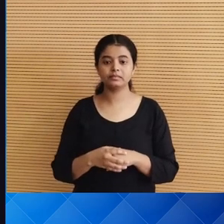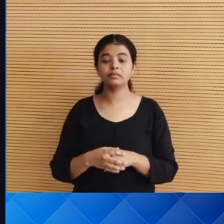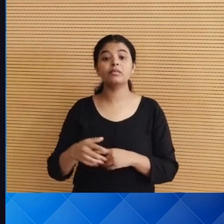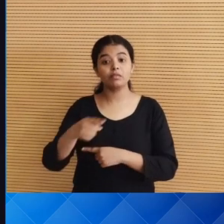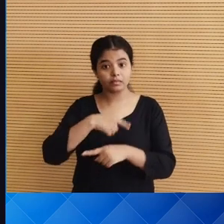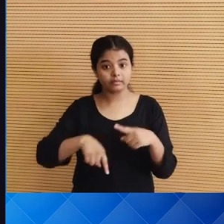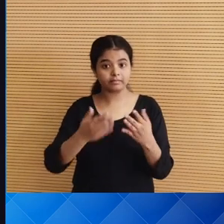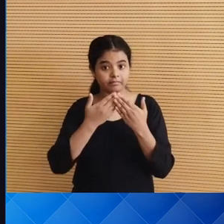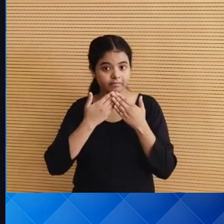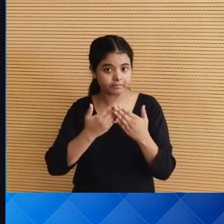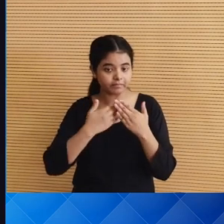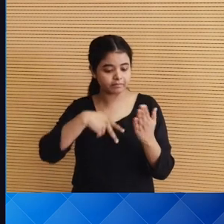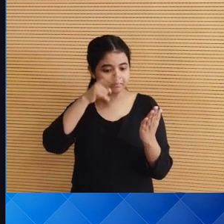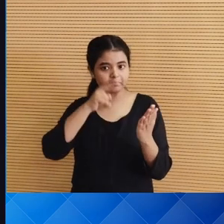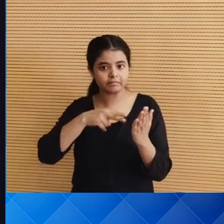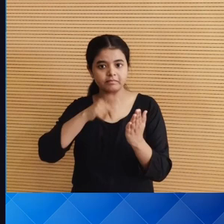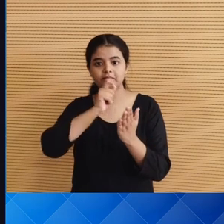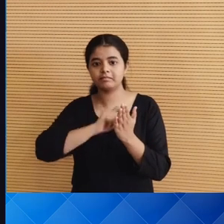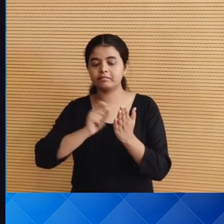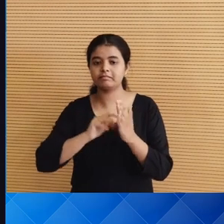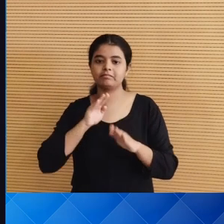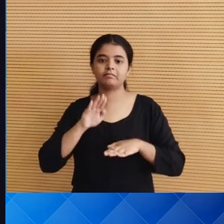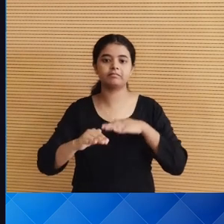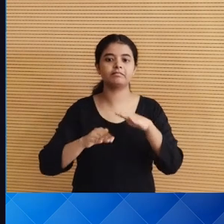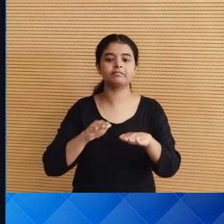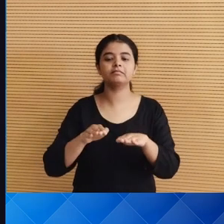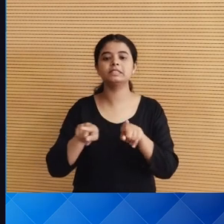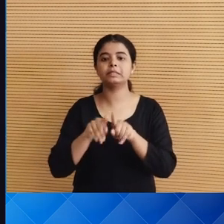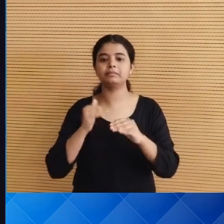पढ़ेंगे लिखेंगे बढ़ेंगे,